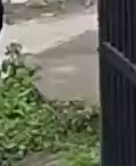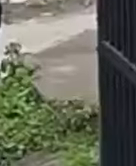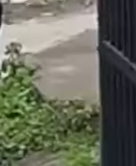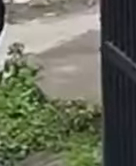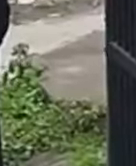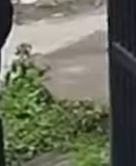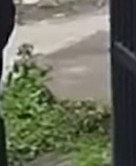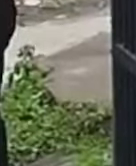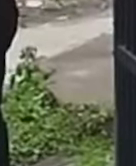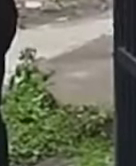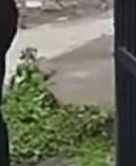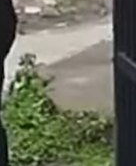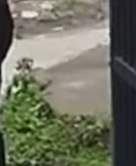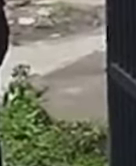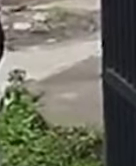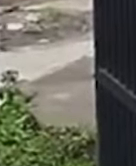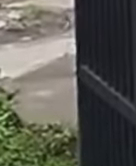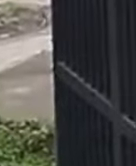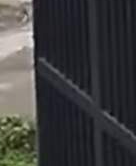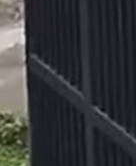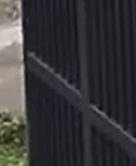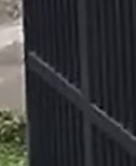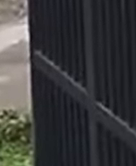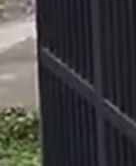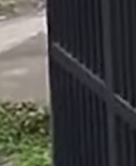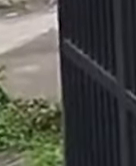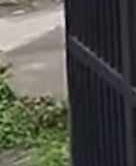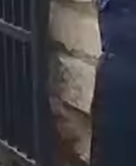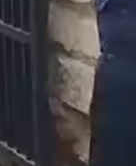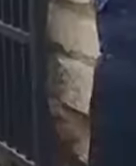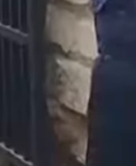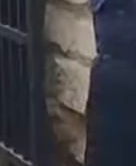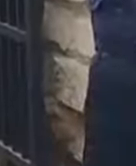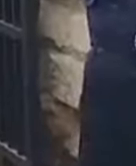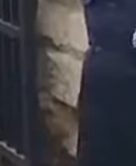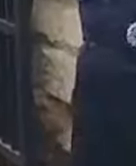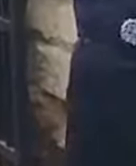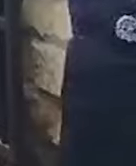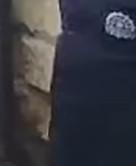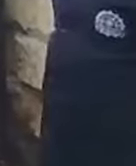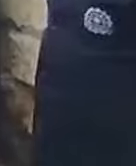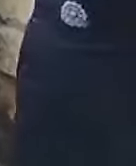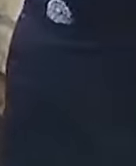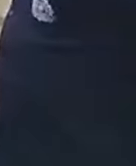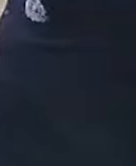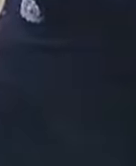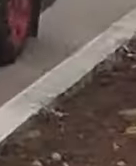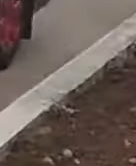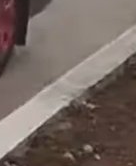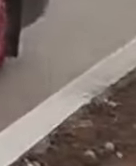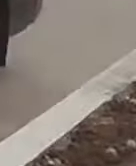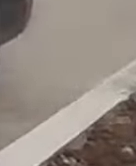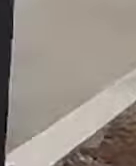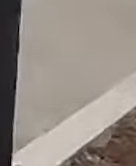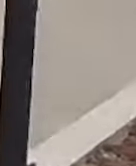di Jalan Hasanuddin, Desa Junrejo, Kota Batu, Jawa Timur. 3 terduga teroris diamankan dari lokasi. Tim